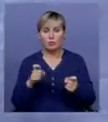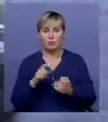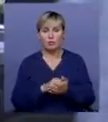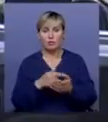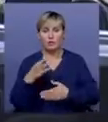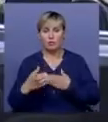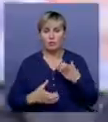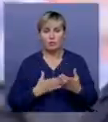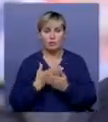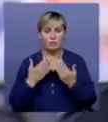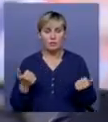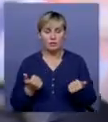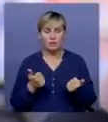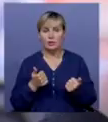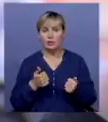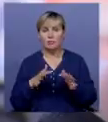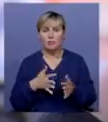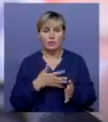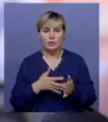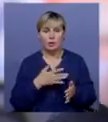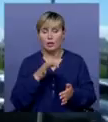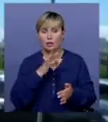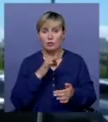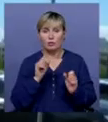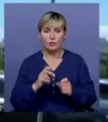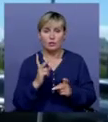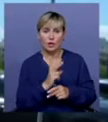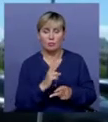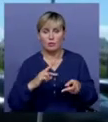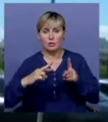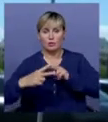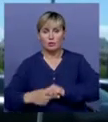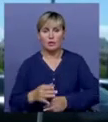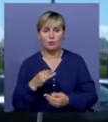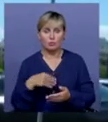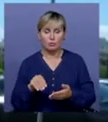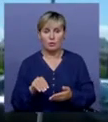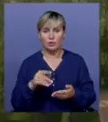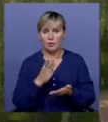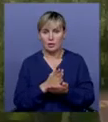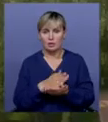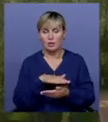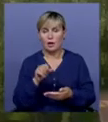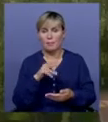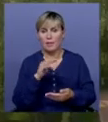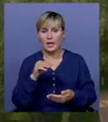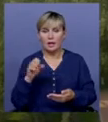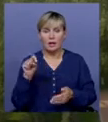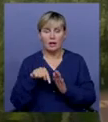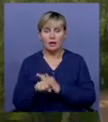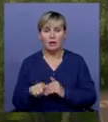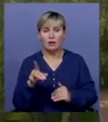для беспокойств нет. Вместо недостающих лекарств можно приобрести аналоги, и они присутствуют на полках аптек. Узнать о наименовании и